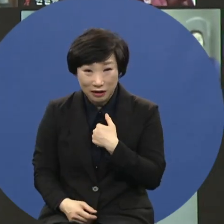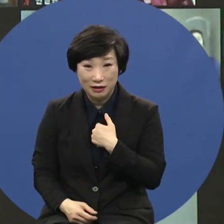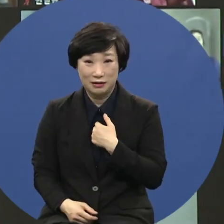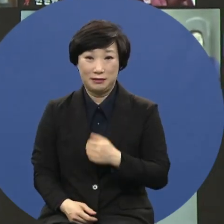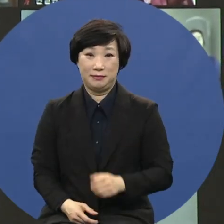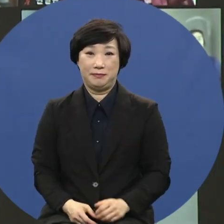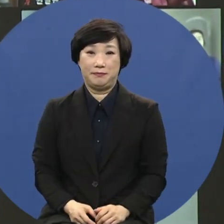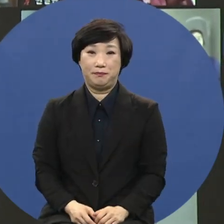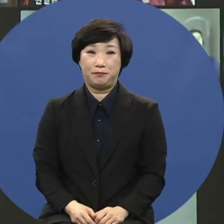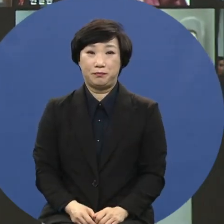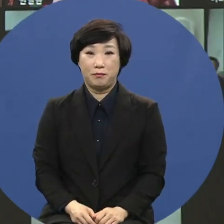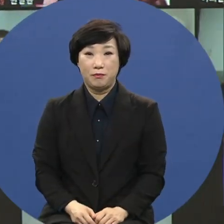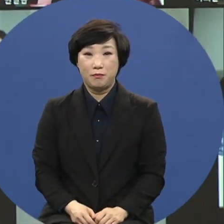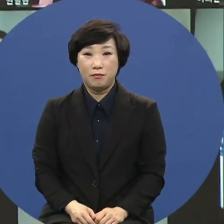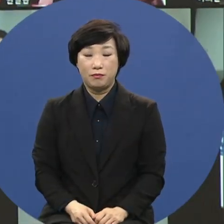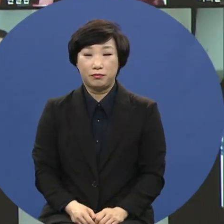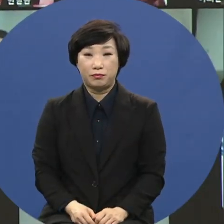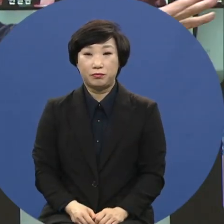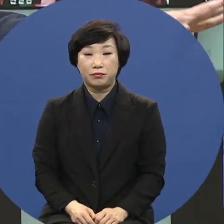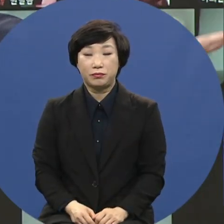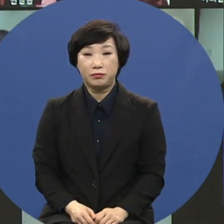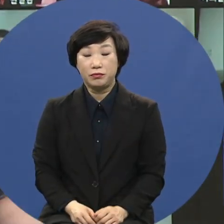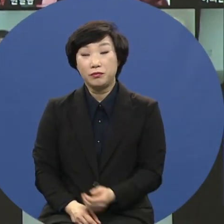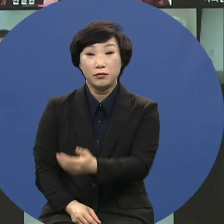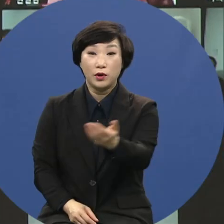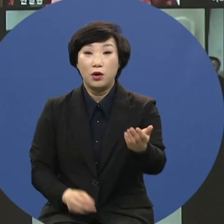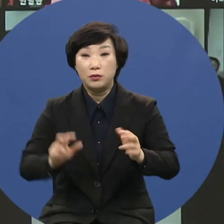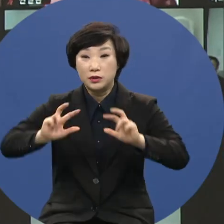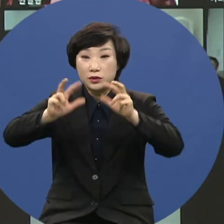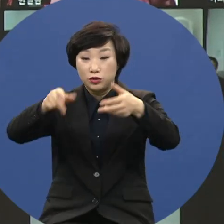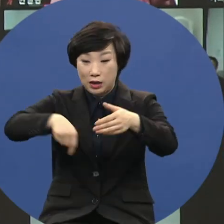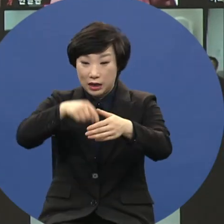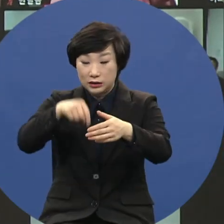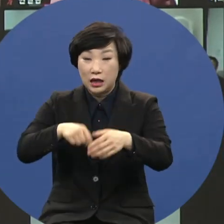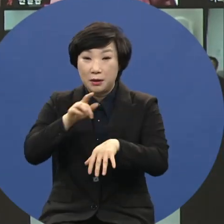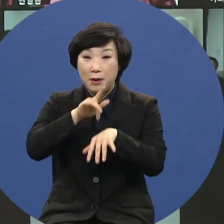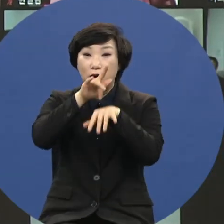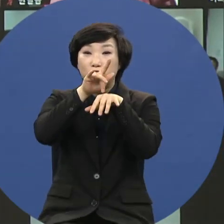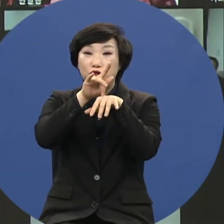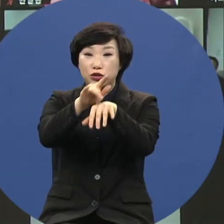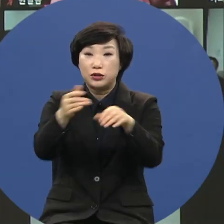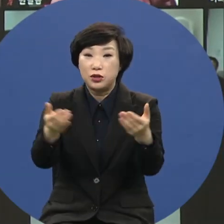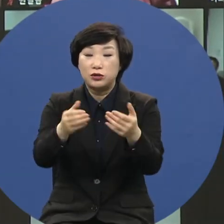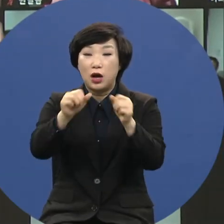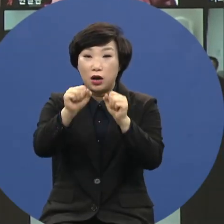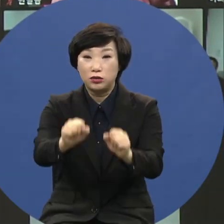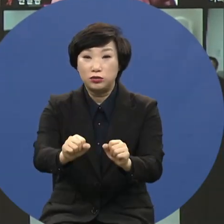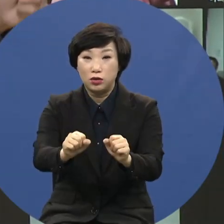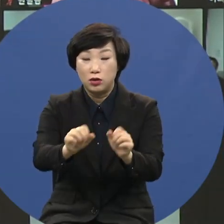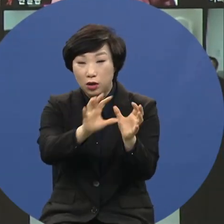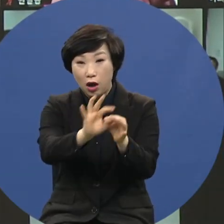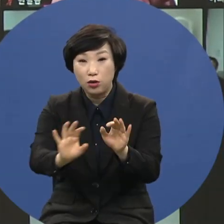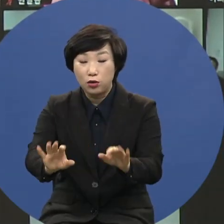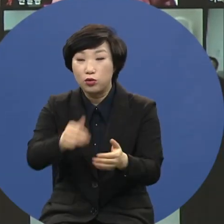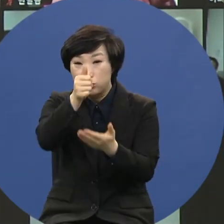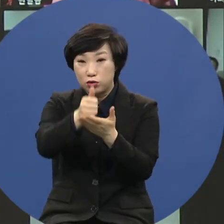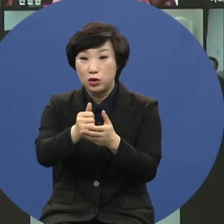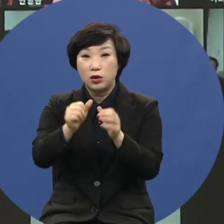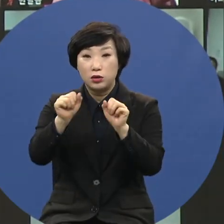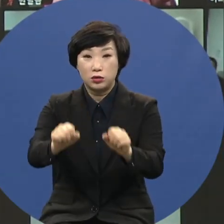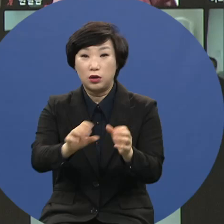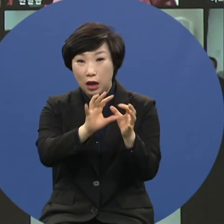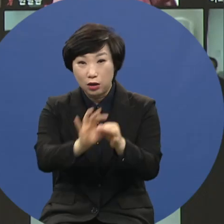된다. 그러면 지구상에 마귀사단 귀신이 존재하는 한, 죄가 존재하는